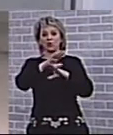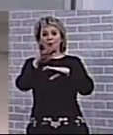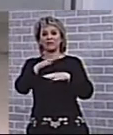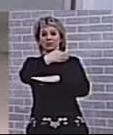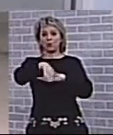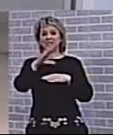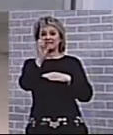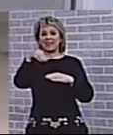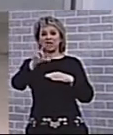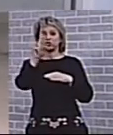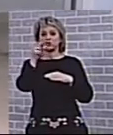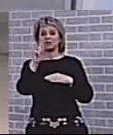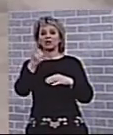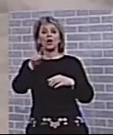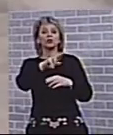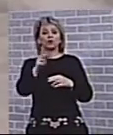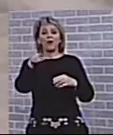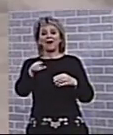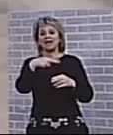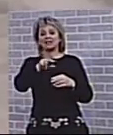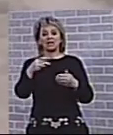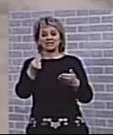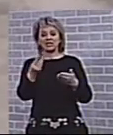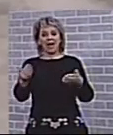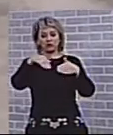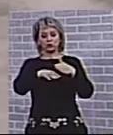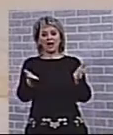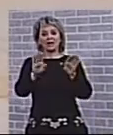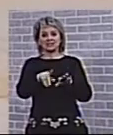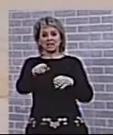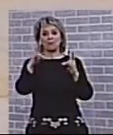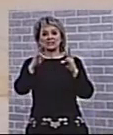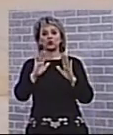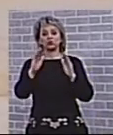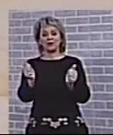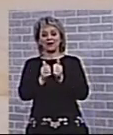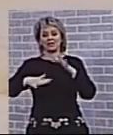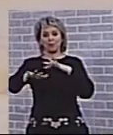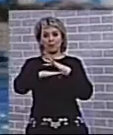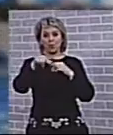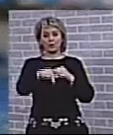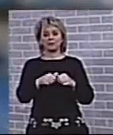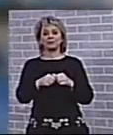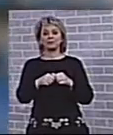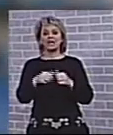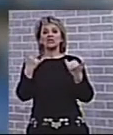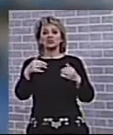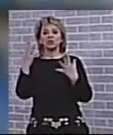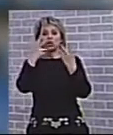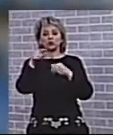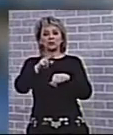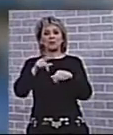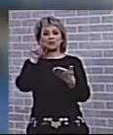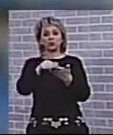на проспекте Стачки. Но тот атаку отбил. Деньги остались внутри. Пострадало лишь поле боя. Сегодня ночью в